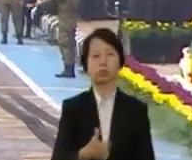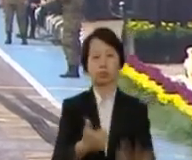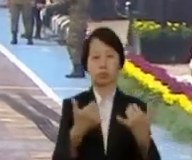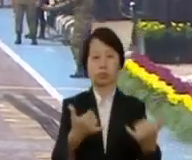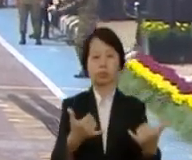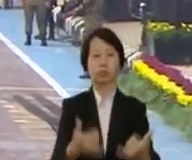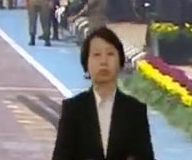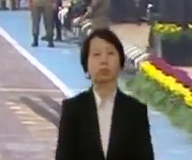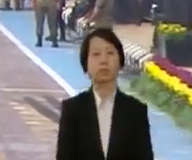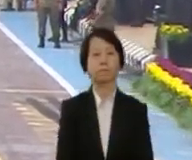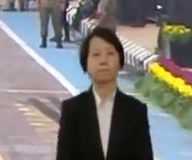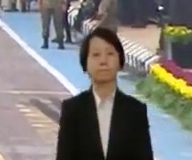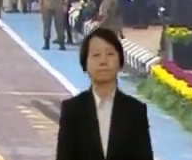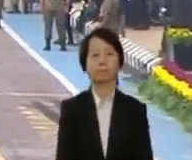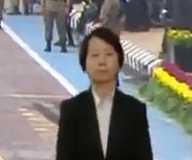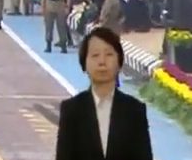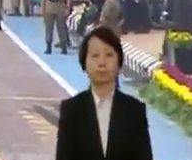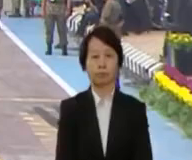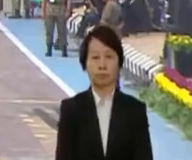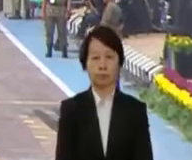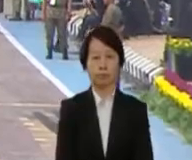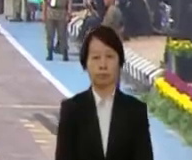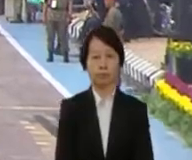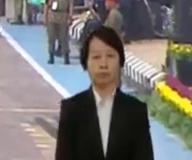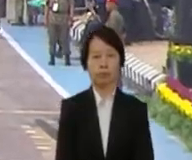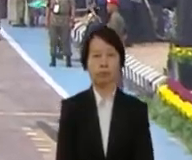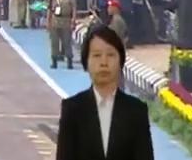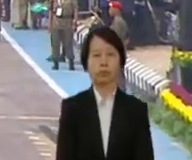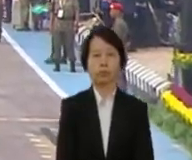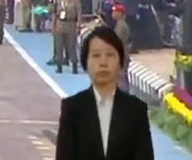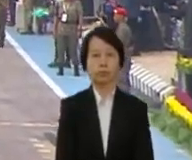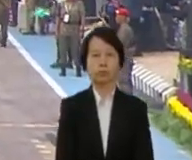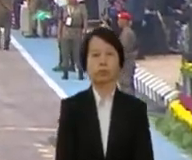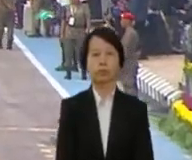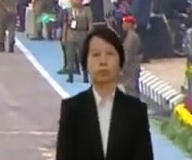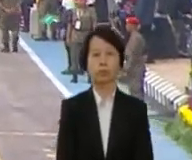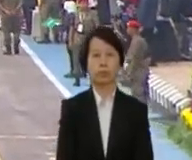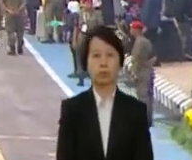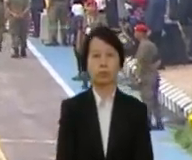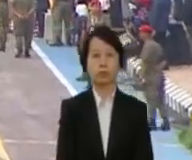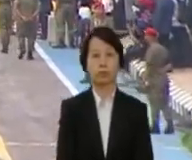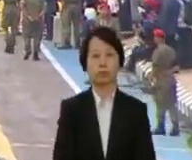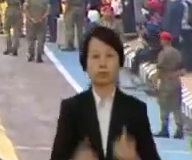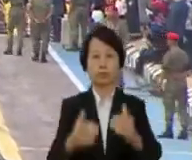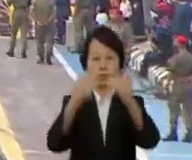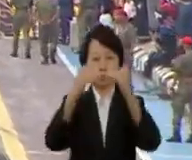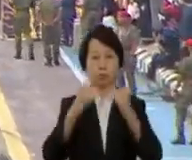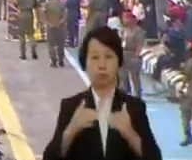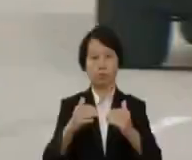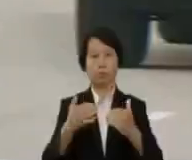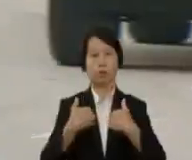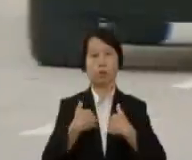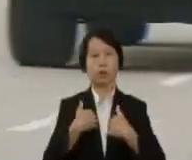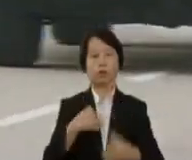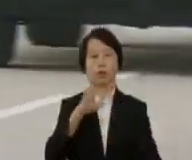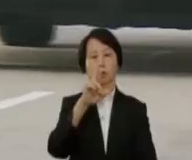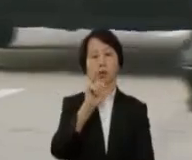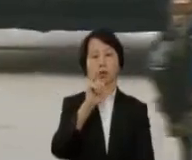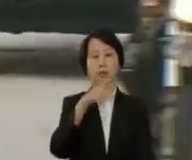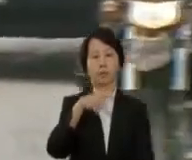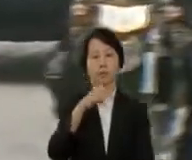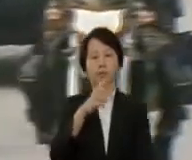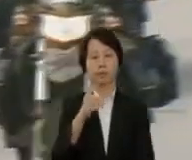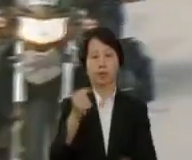berjuang siap sedia berkorban. Seterusnya adalah Rapid Intervention